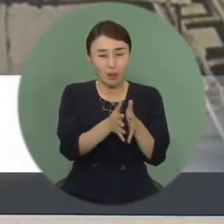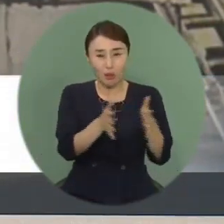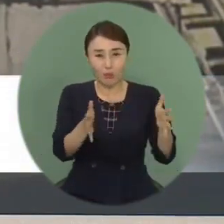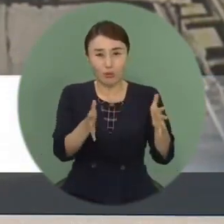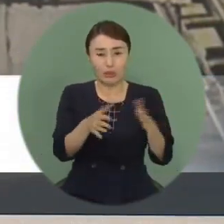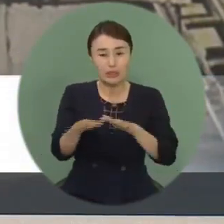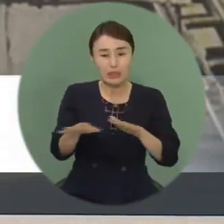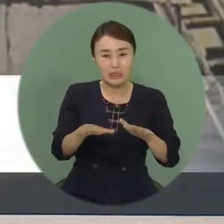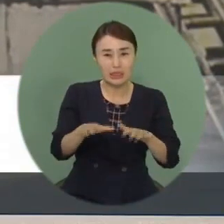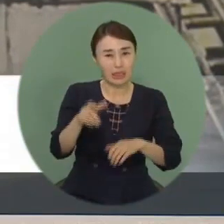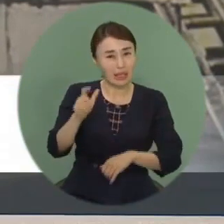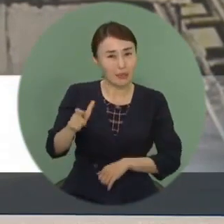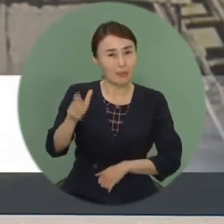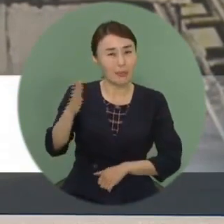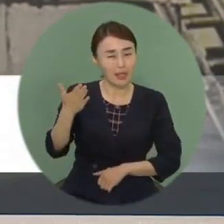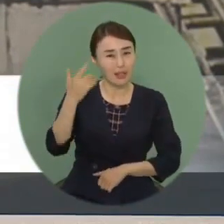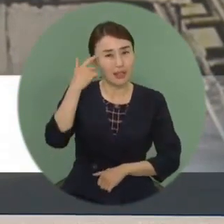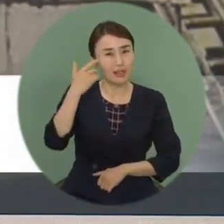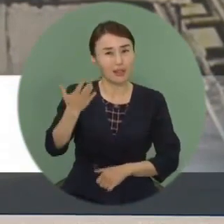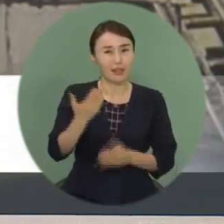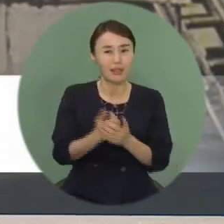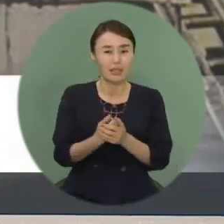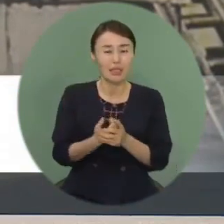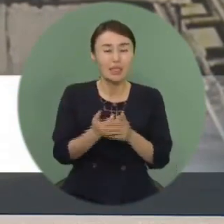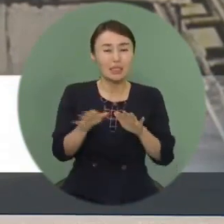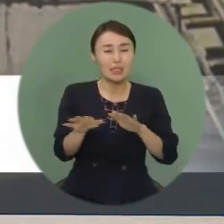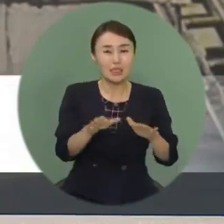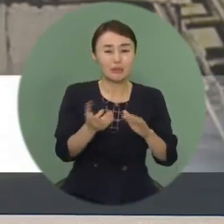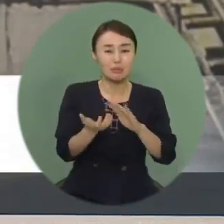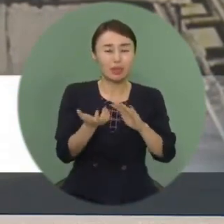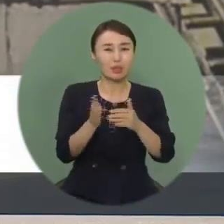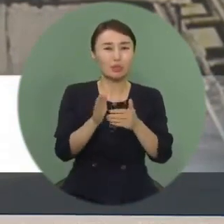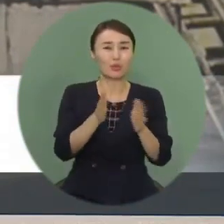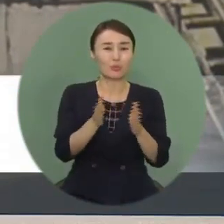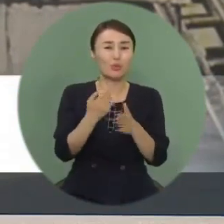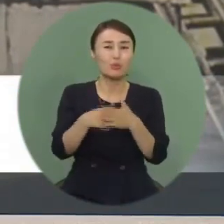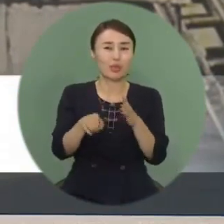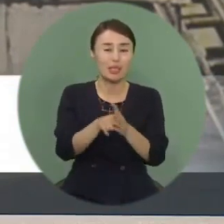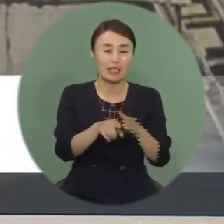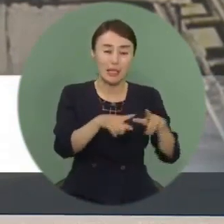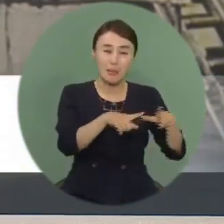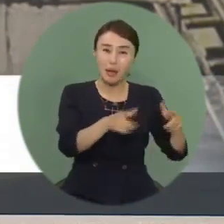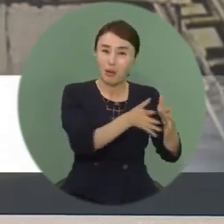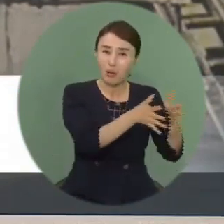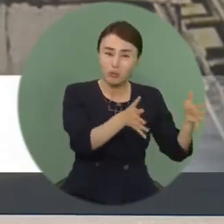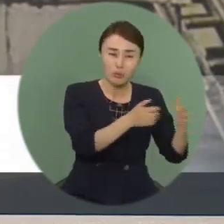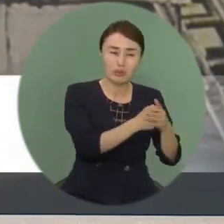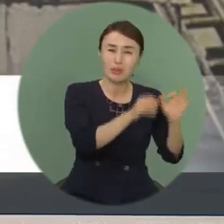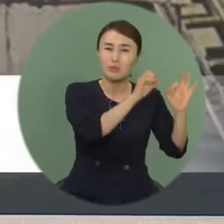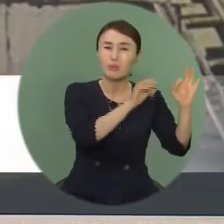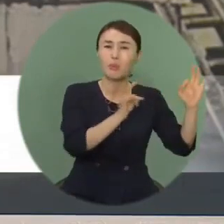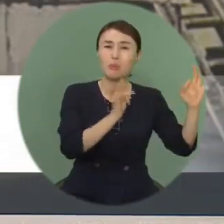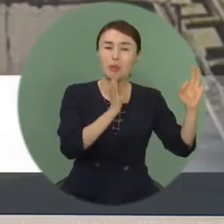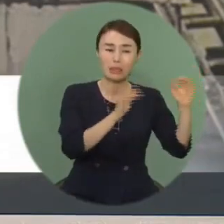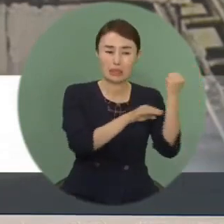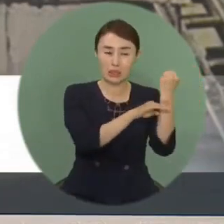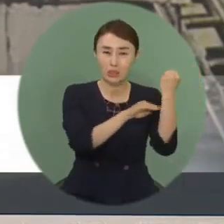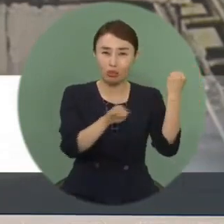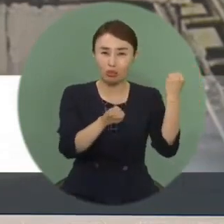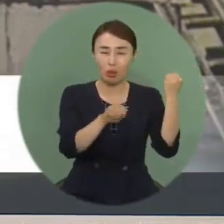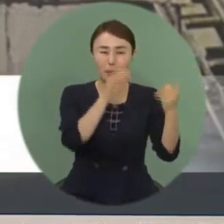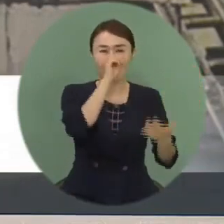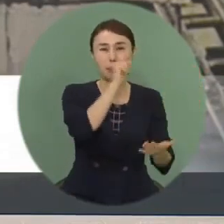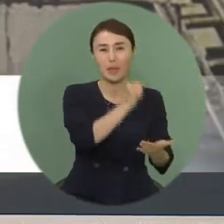지어진 건지 따져 봤는데요 내진 설계가 필요한 민간 건축물 가운데 10% 정도만 기준을 충족하는 걸로